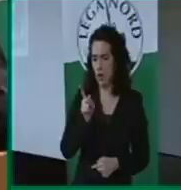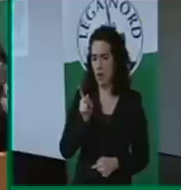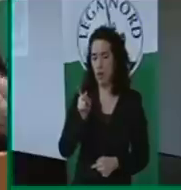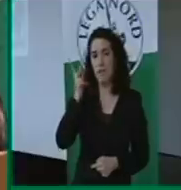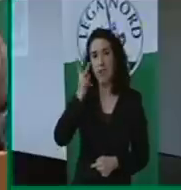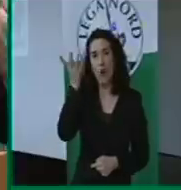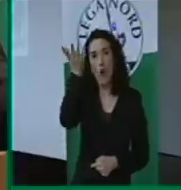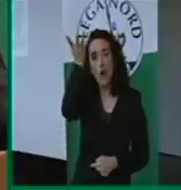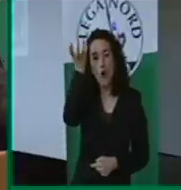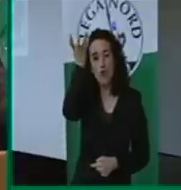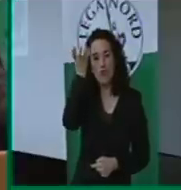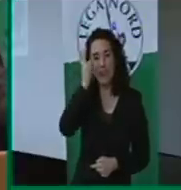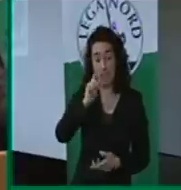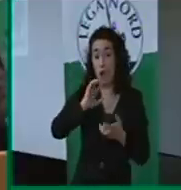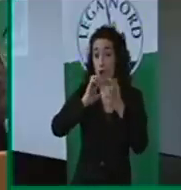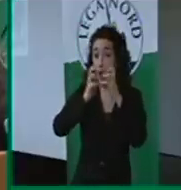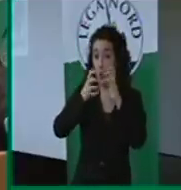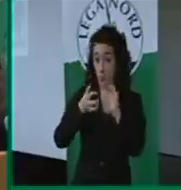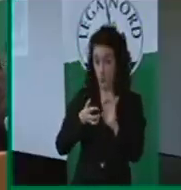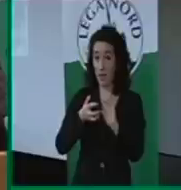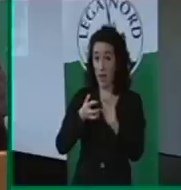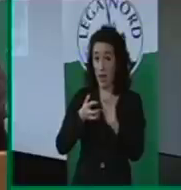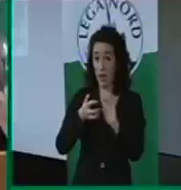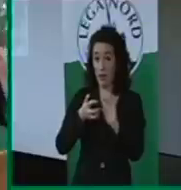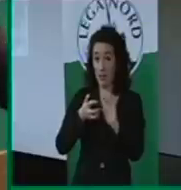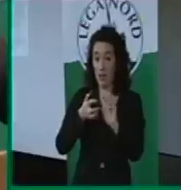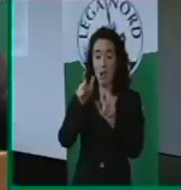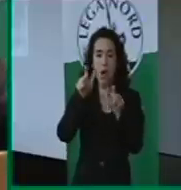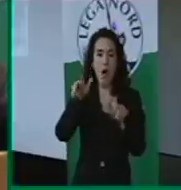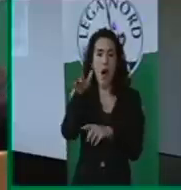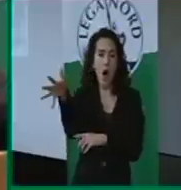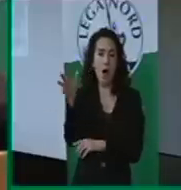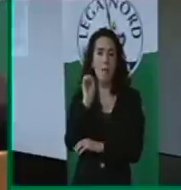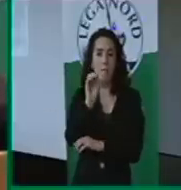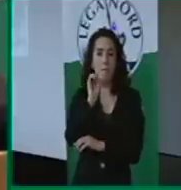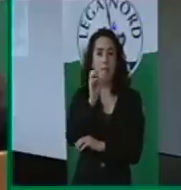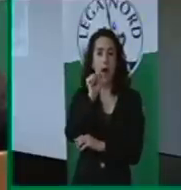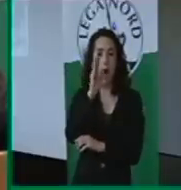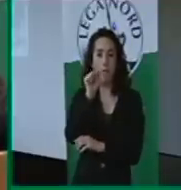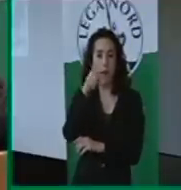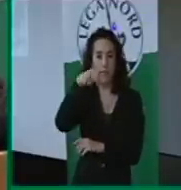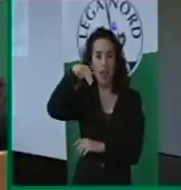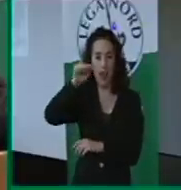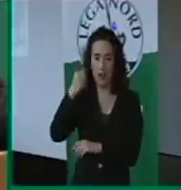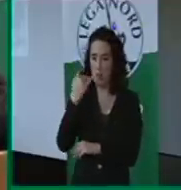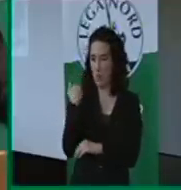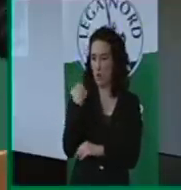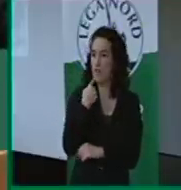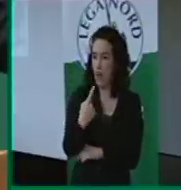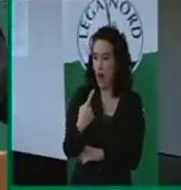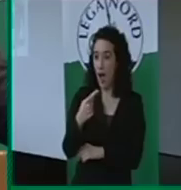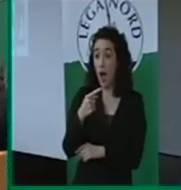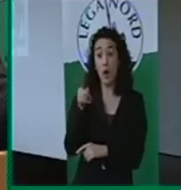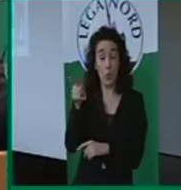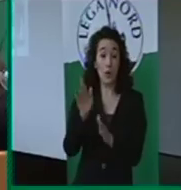concetti che sono complicati che altri studiosi molto più bravi di me come per esempio il professor Bagnai che è stato citato prima scrivono in libri